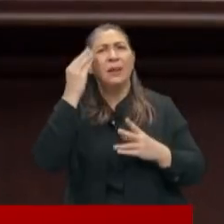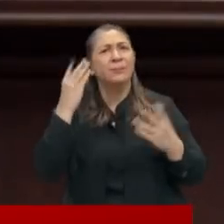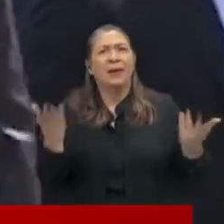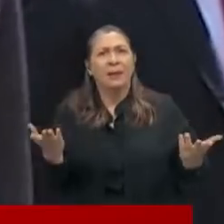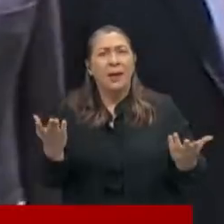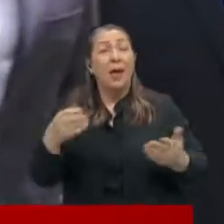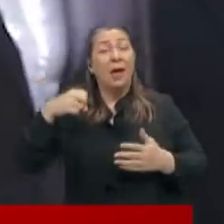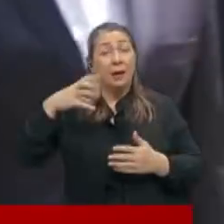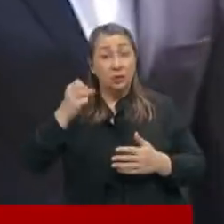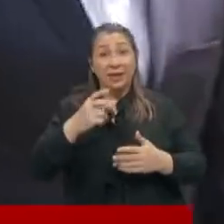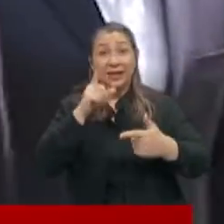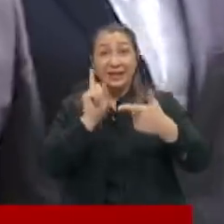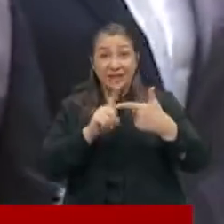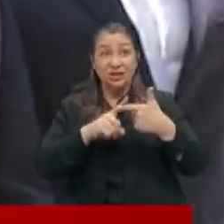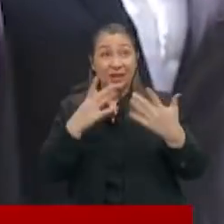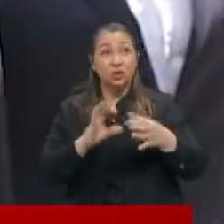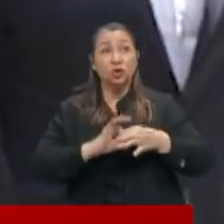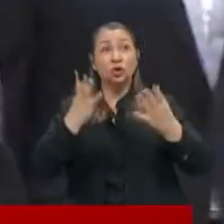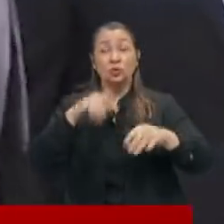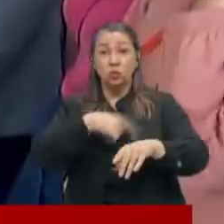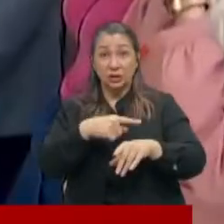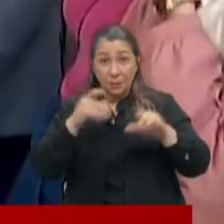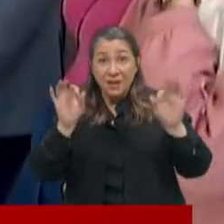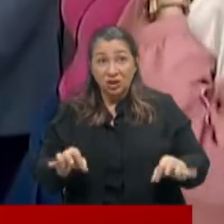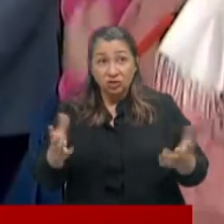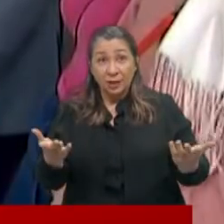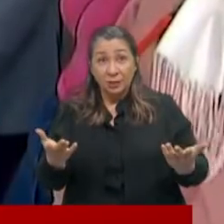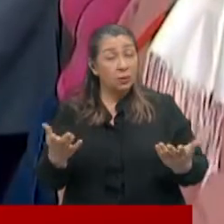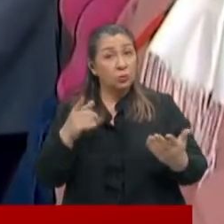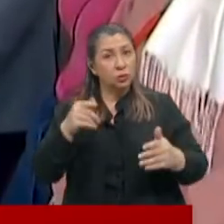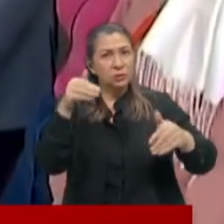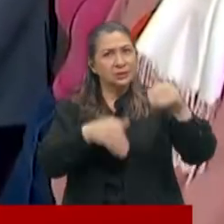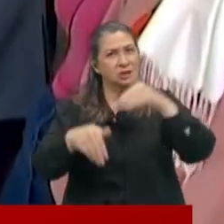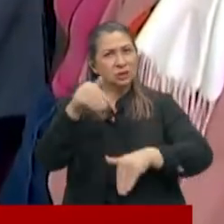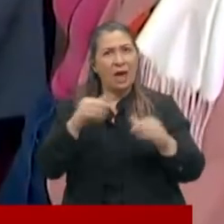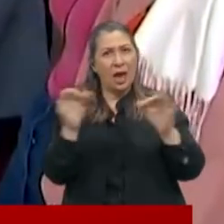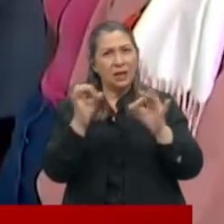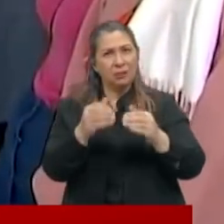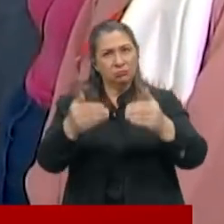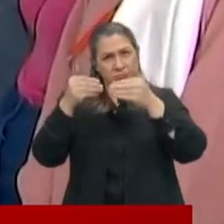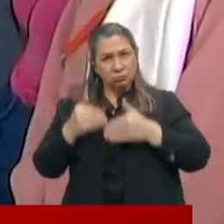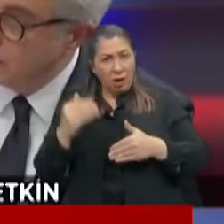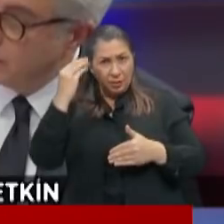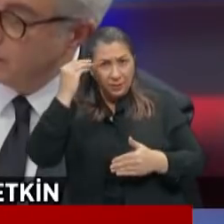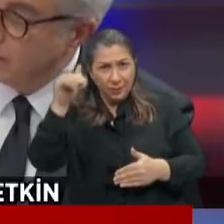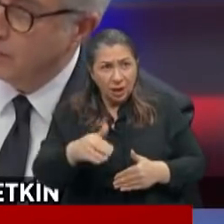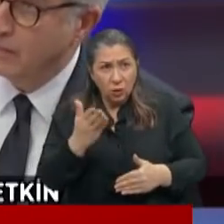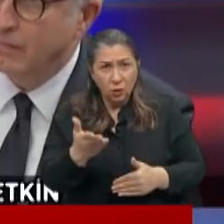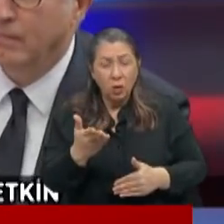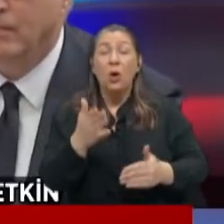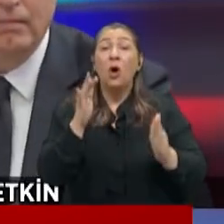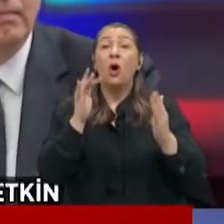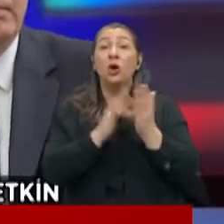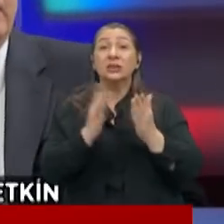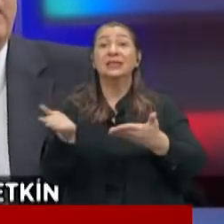geliyor? Erdoğan ikinci kez çözüm sürecimi başlatacak. Bu seçimlerin erkene alınacağı anlamına mı geliyor?